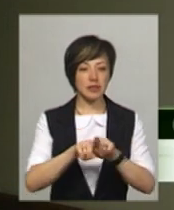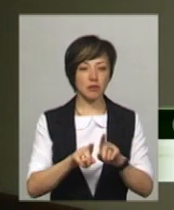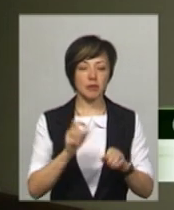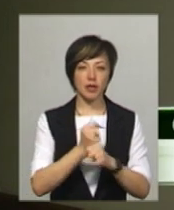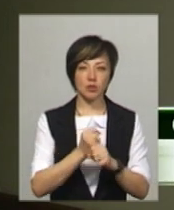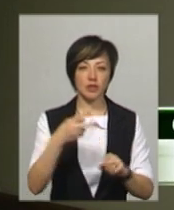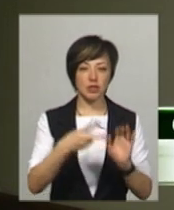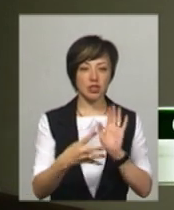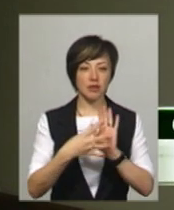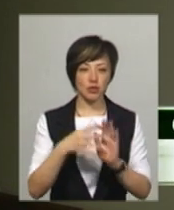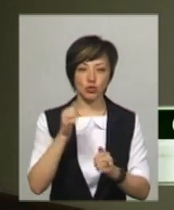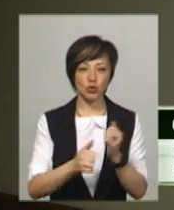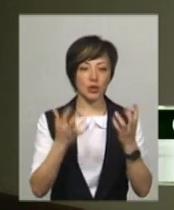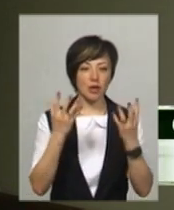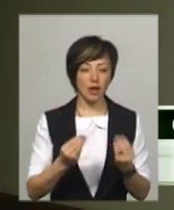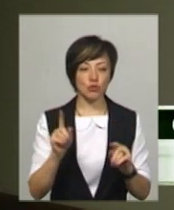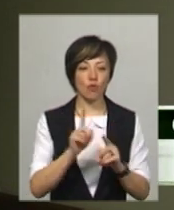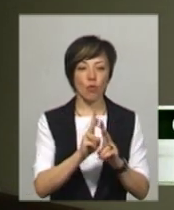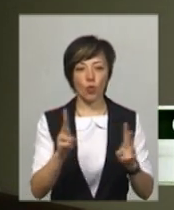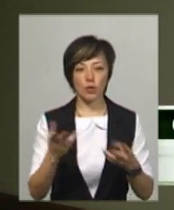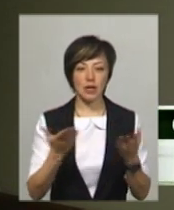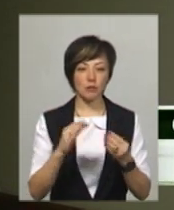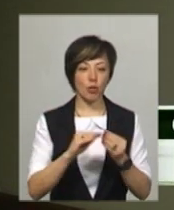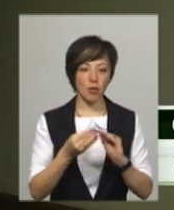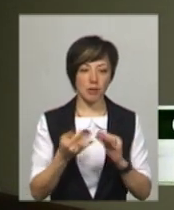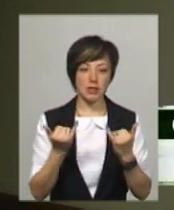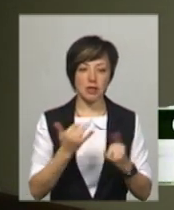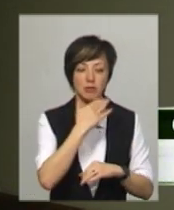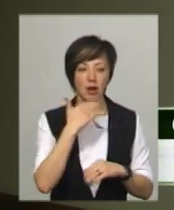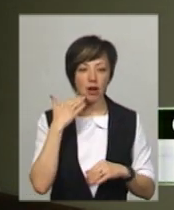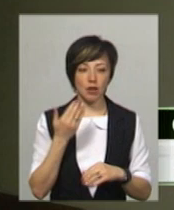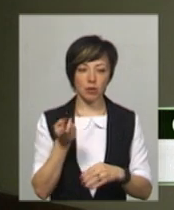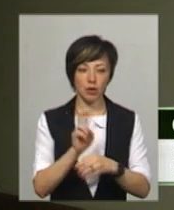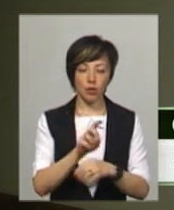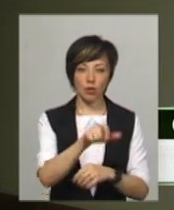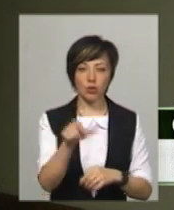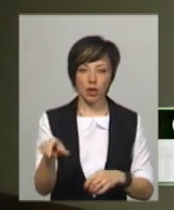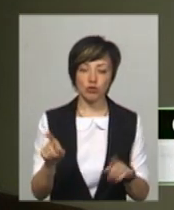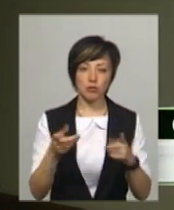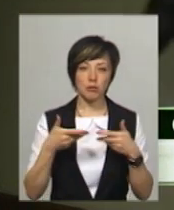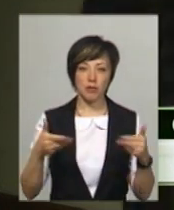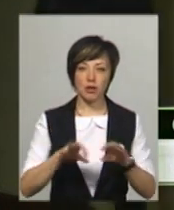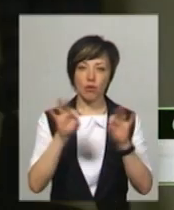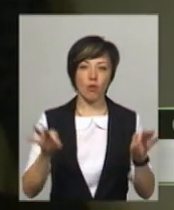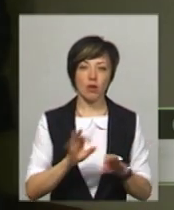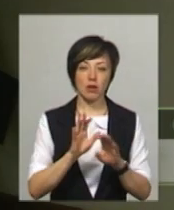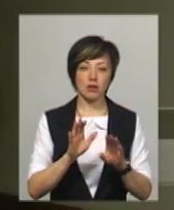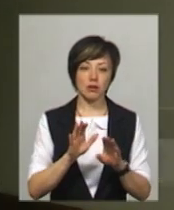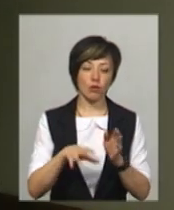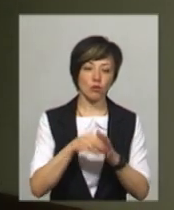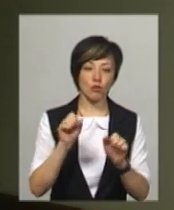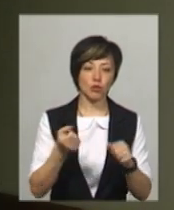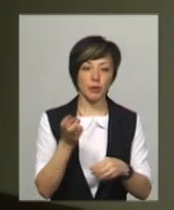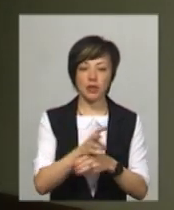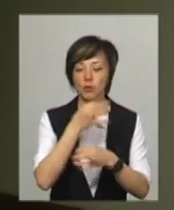року щоденно, і щоб в когось якісь проблеми, бо зараз дуже багато приходять людей, щоб ми ніколи не голосували. Це можна